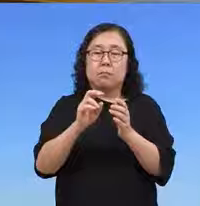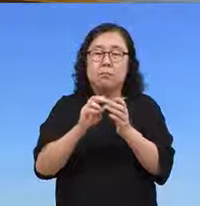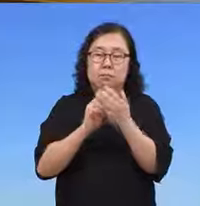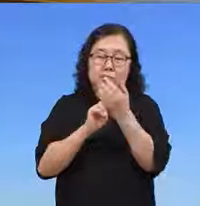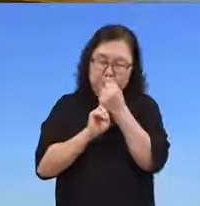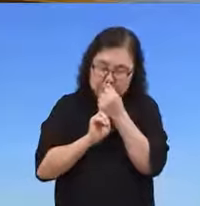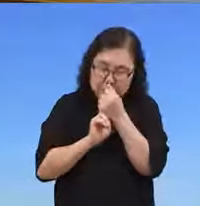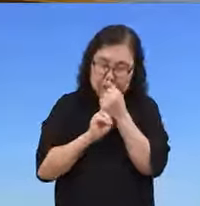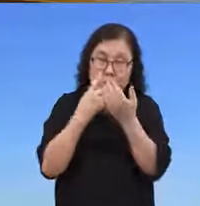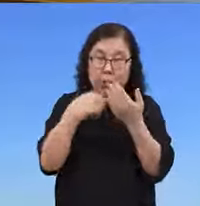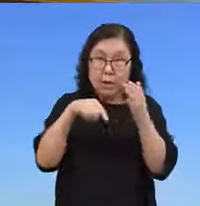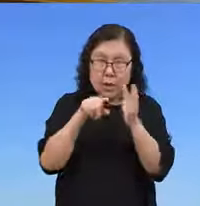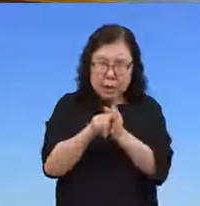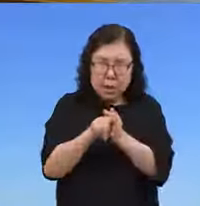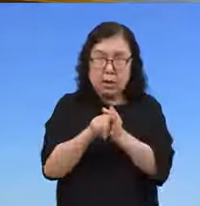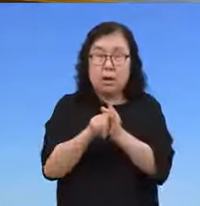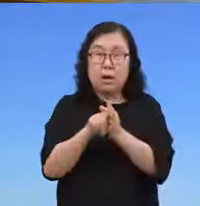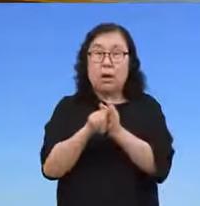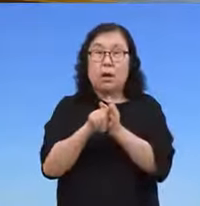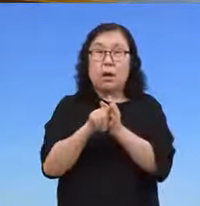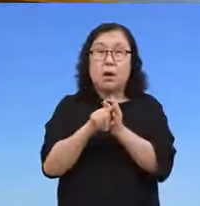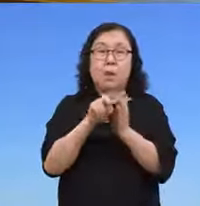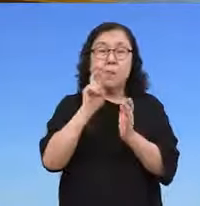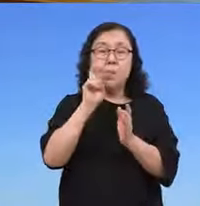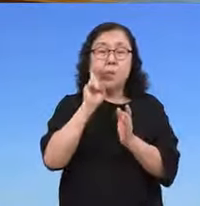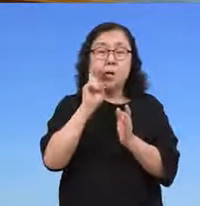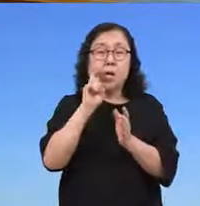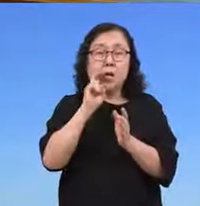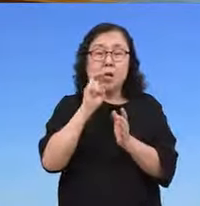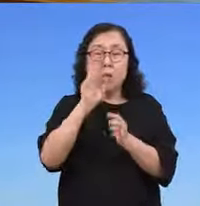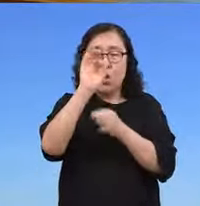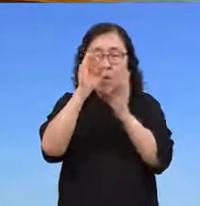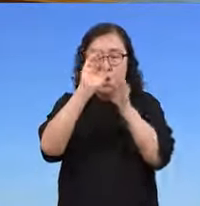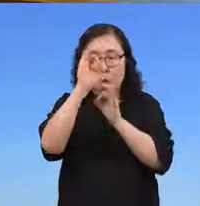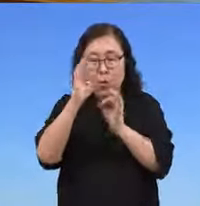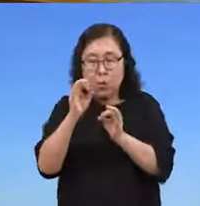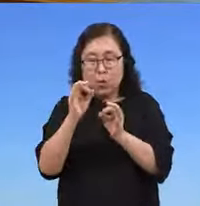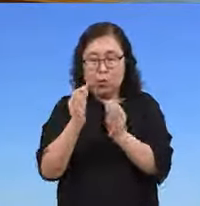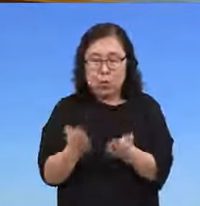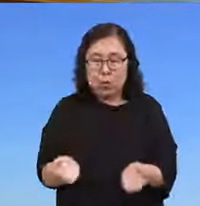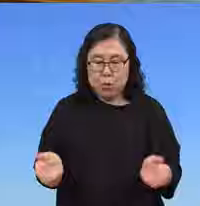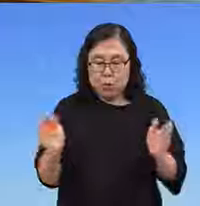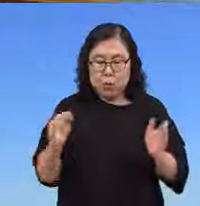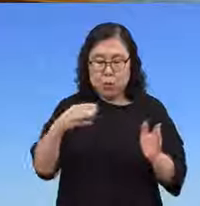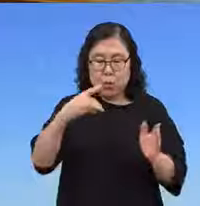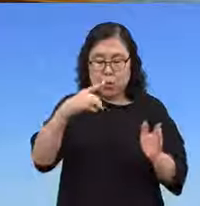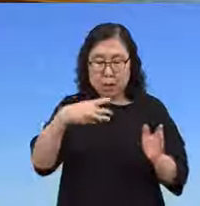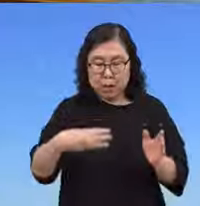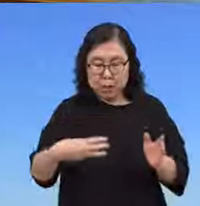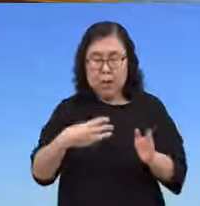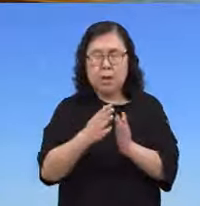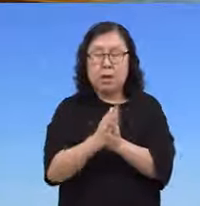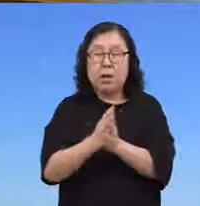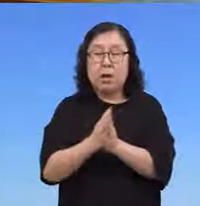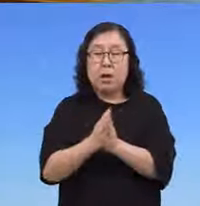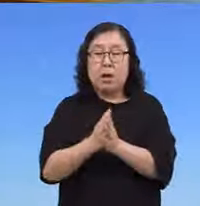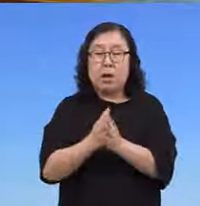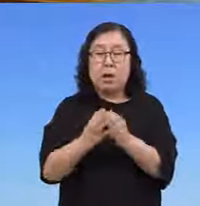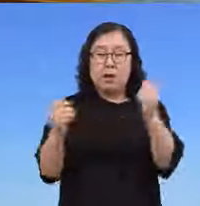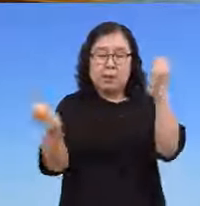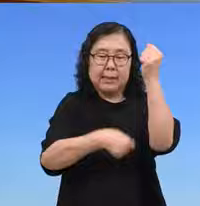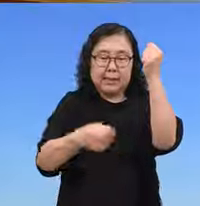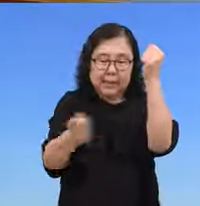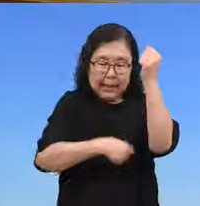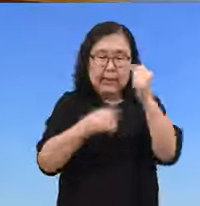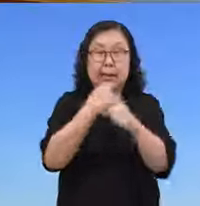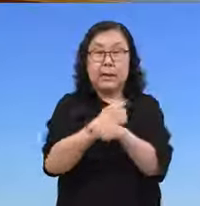포도주 틀에서 타작하더니, 그 자료를 보면은요, 뭐 요즘도 그렇겠죠. 이 밀타작이라는 거는